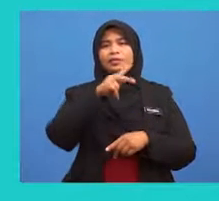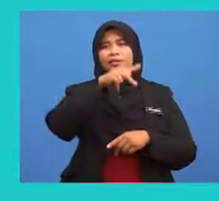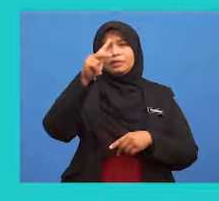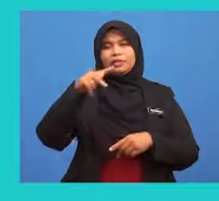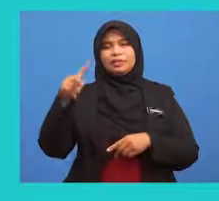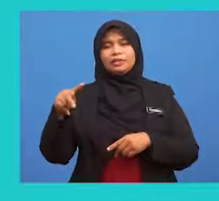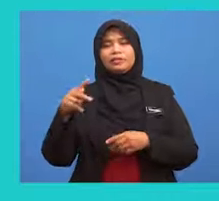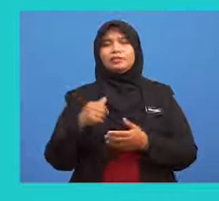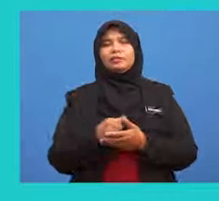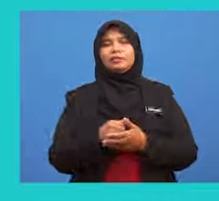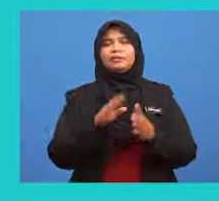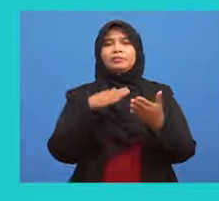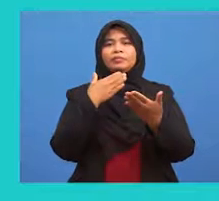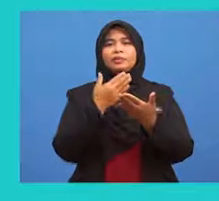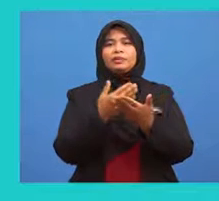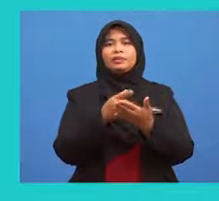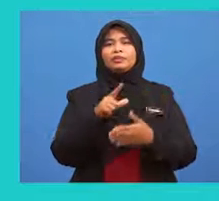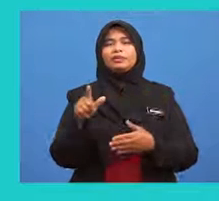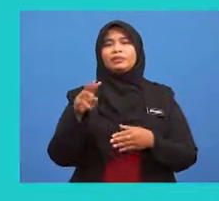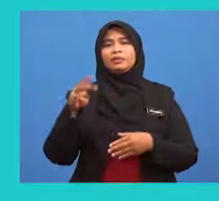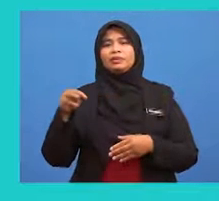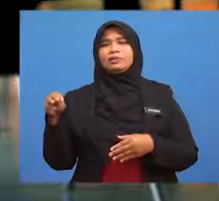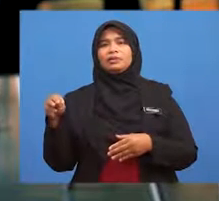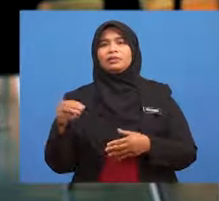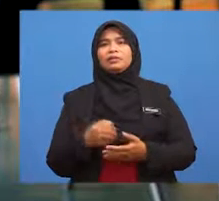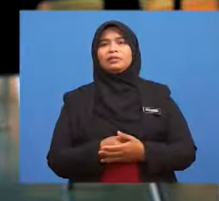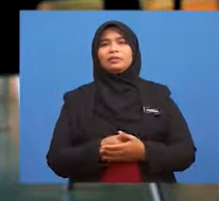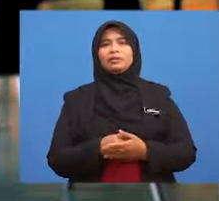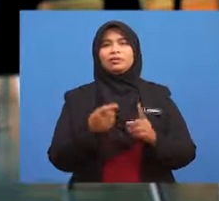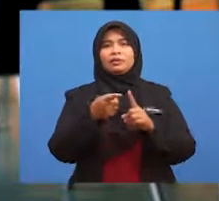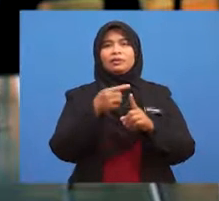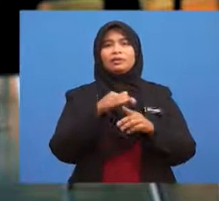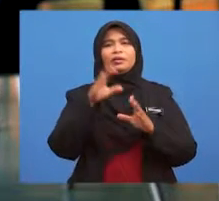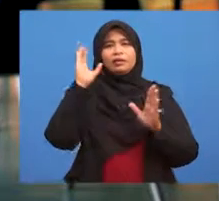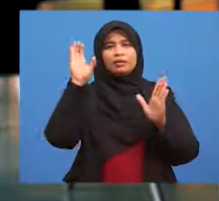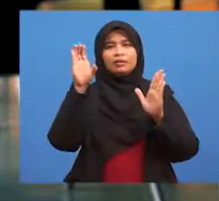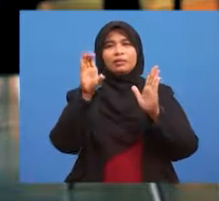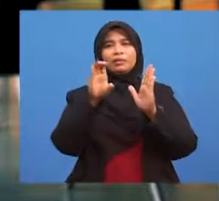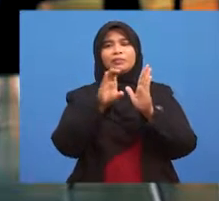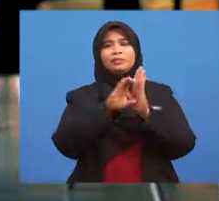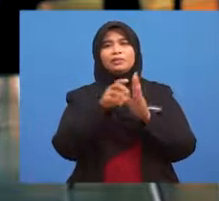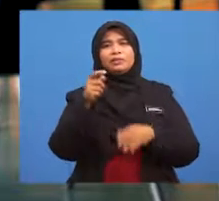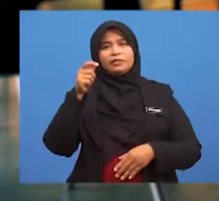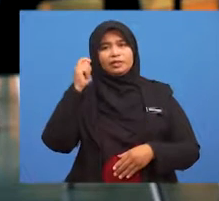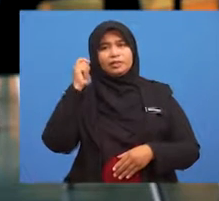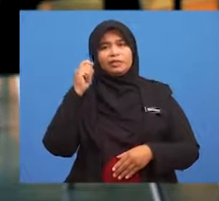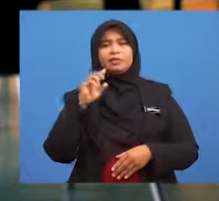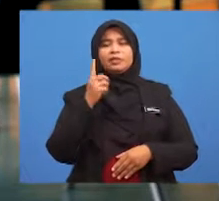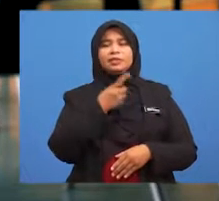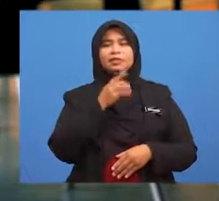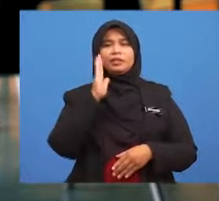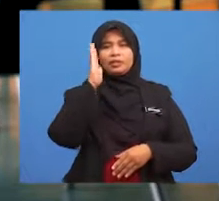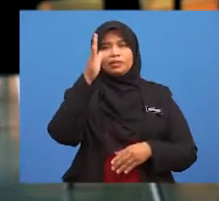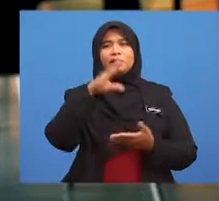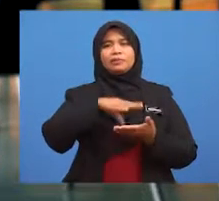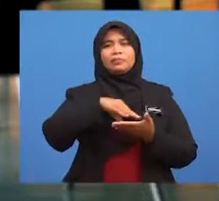kilang. Baiklah murid-murid. Daripada gambar yang dipaparkan sebentar tadi, kita akan